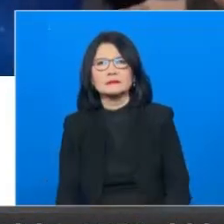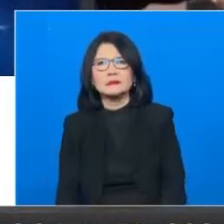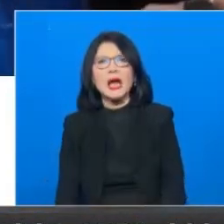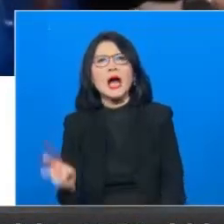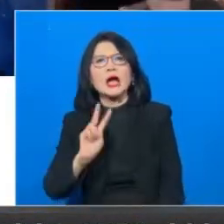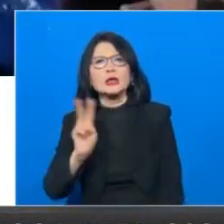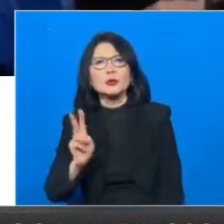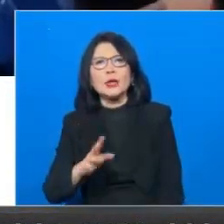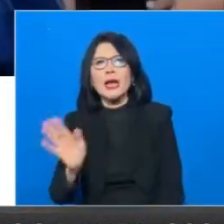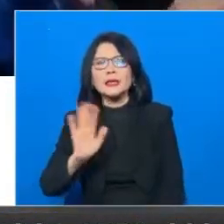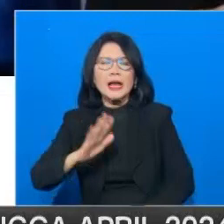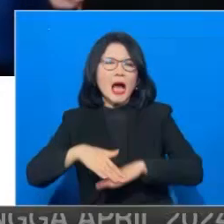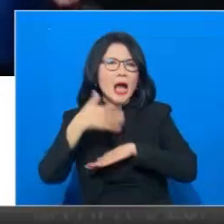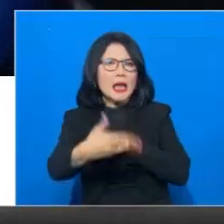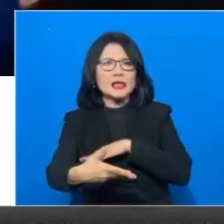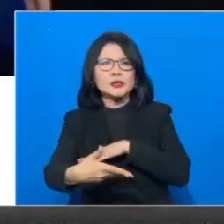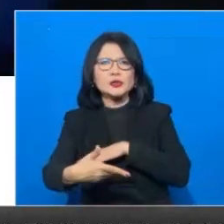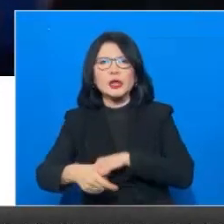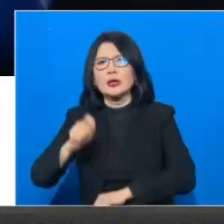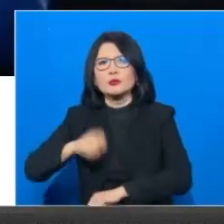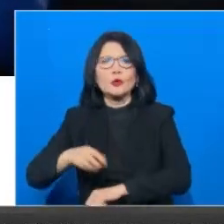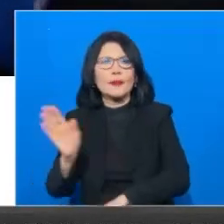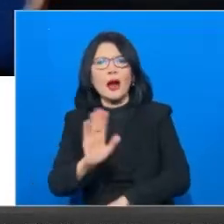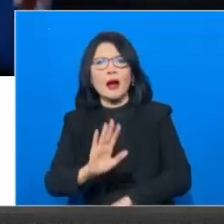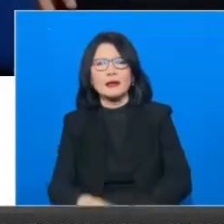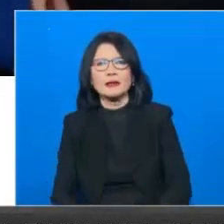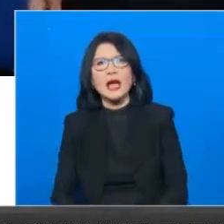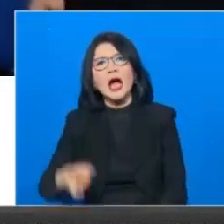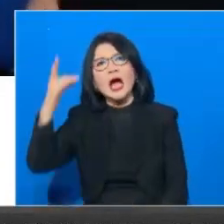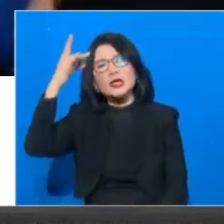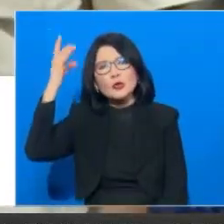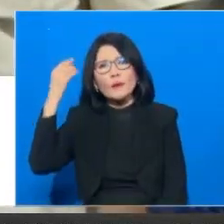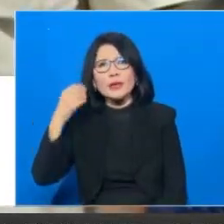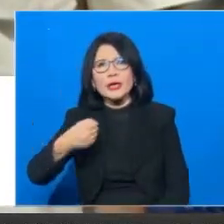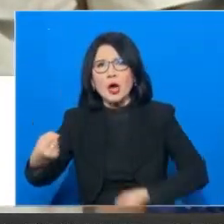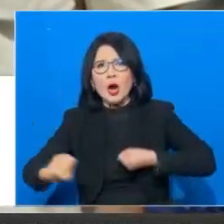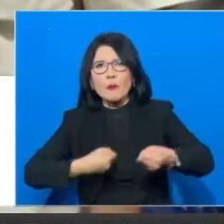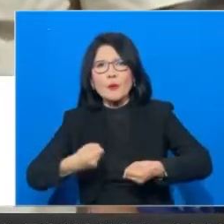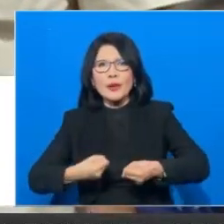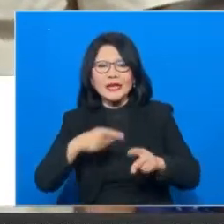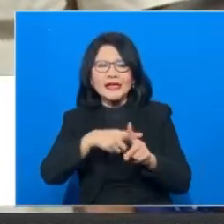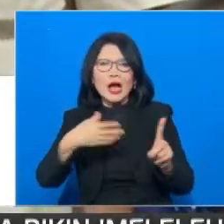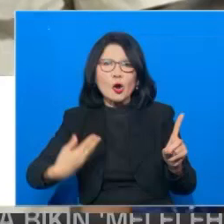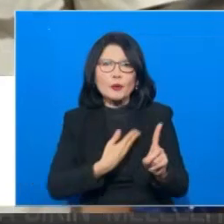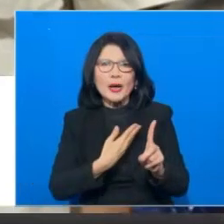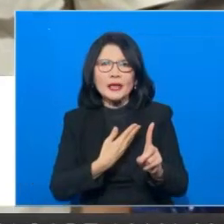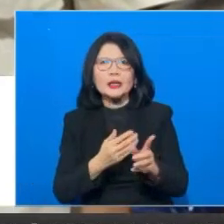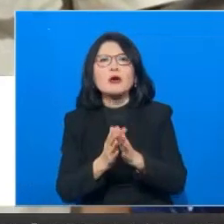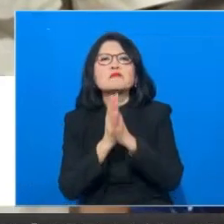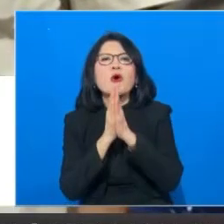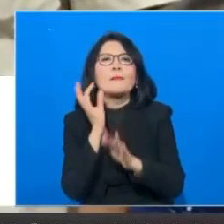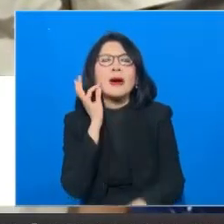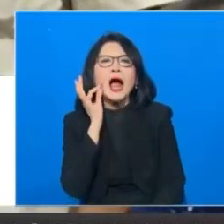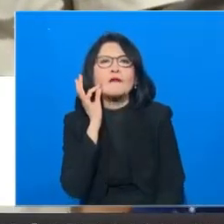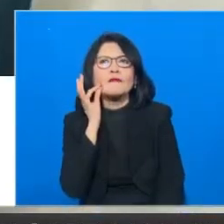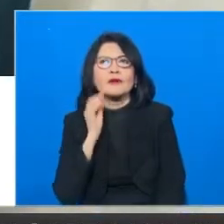Keduanya sepakat tidak akan melanjutkan kasus itu ke ranah hukum. Sopir mobil catering yang menjadi korban pemukulan bahkan meminta maaf